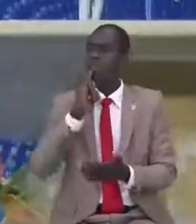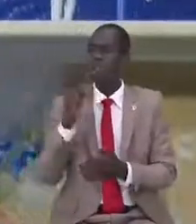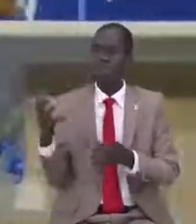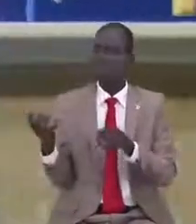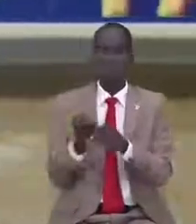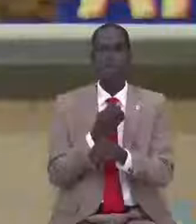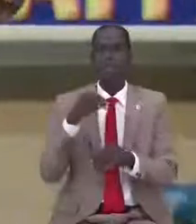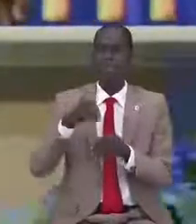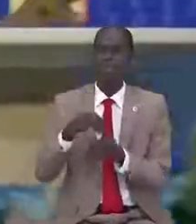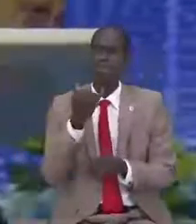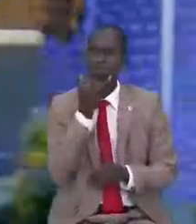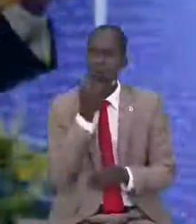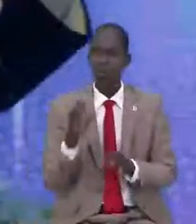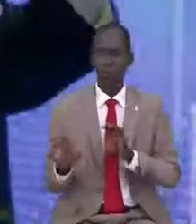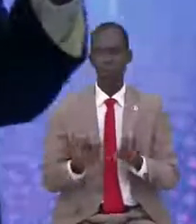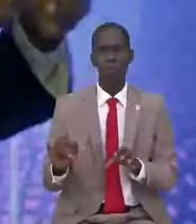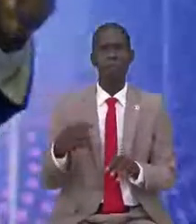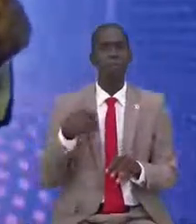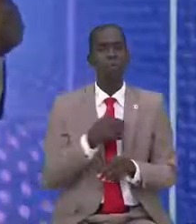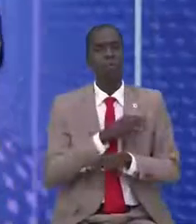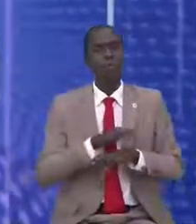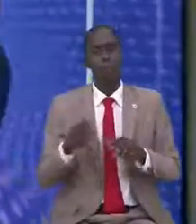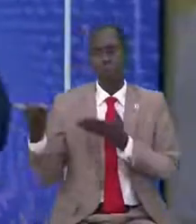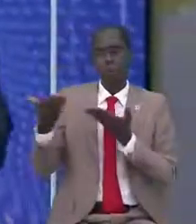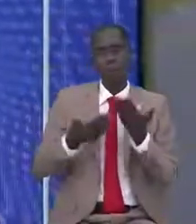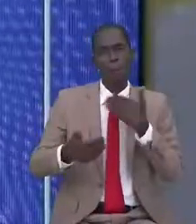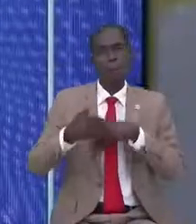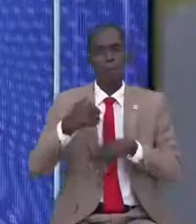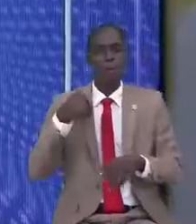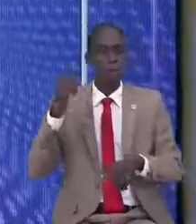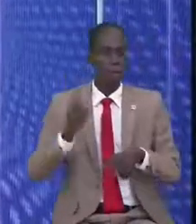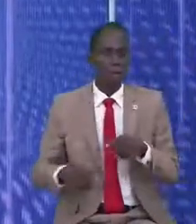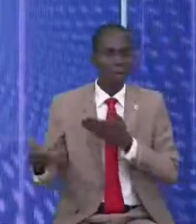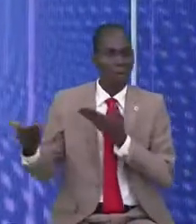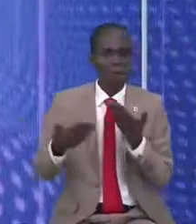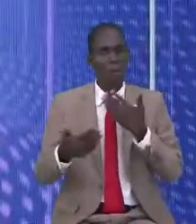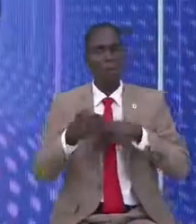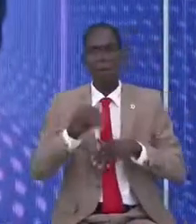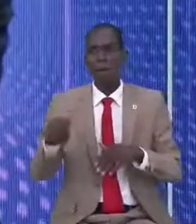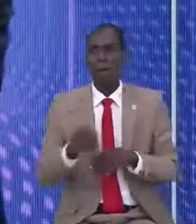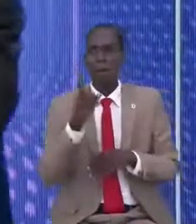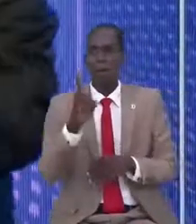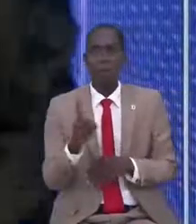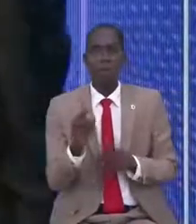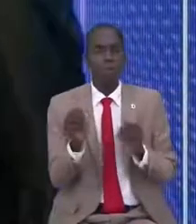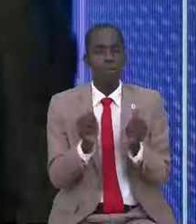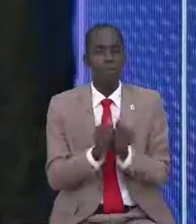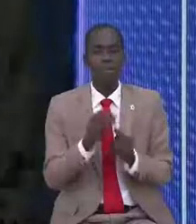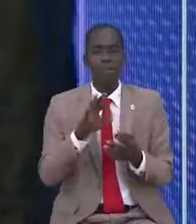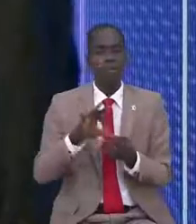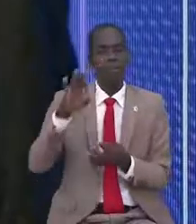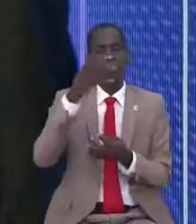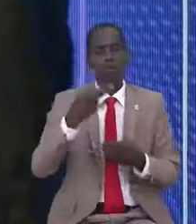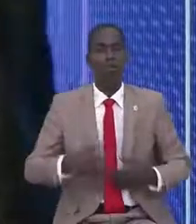tombé, il est pris en faute. Alors, on ne restaure pas, on ne peut pas restaurer, on ne peut retourner personne